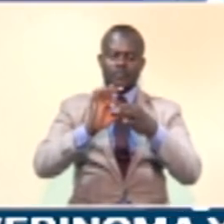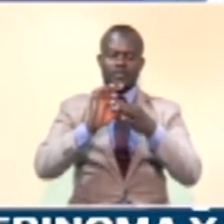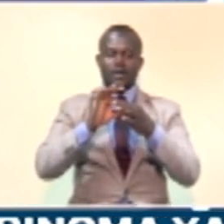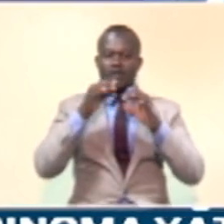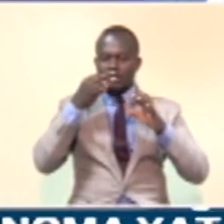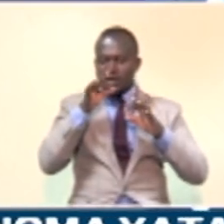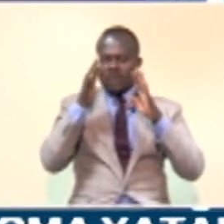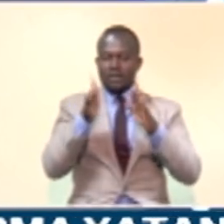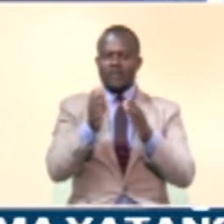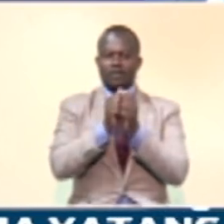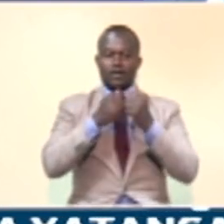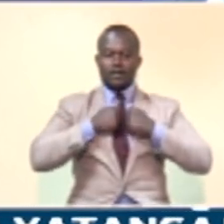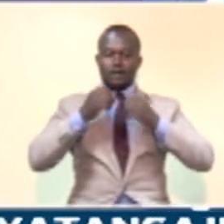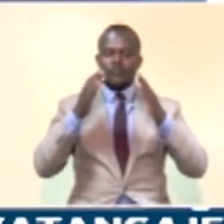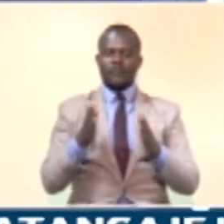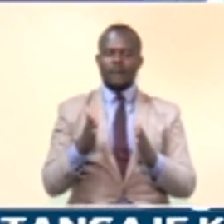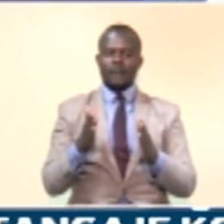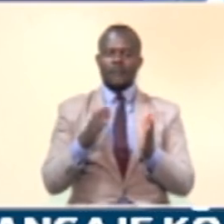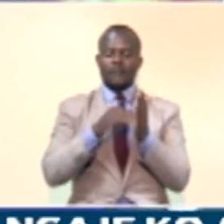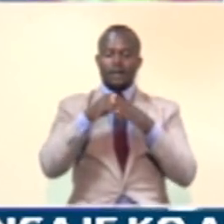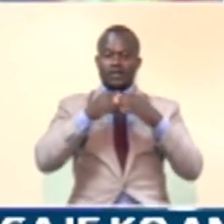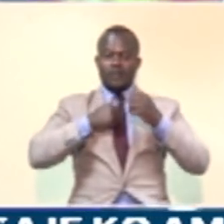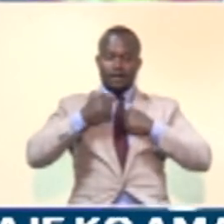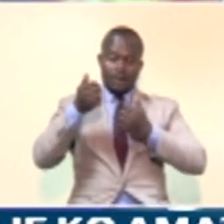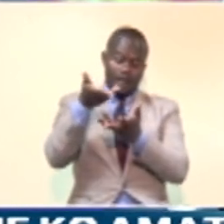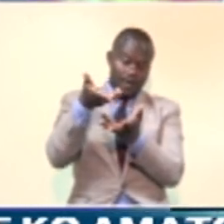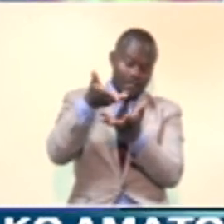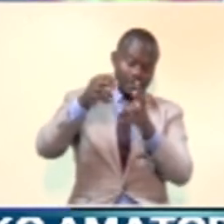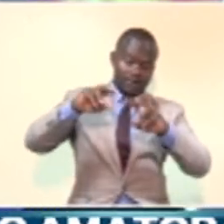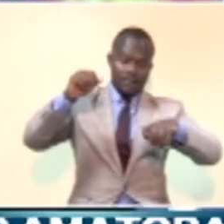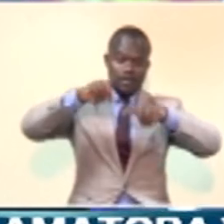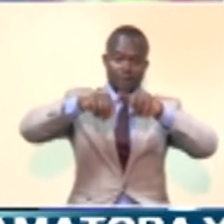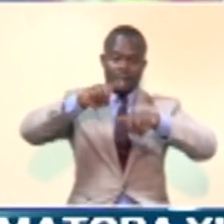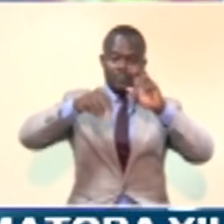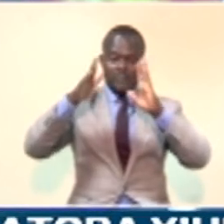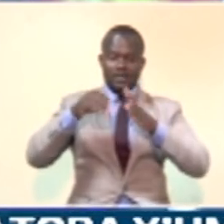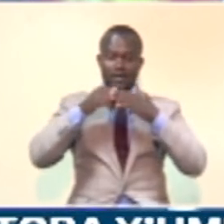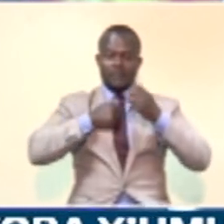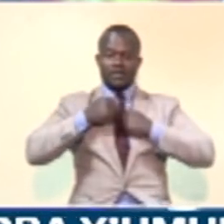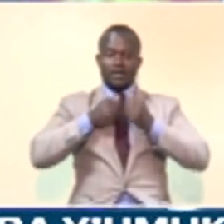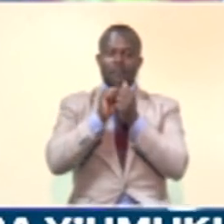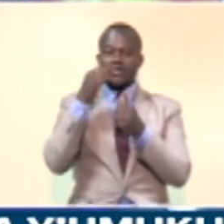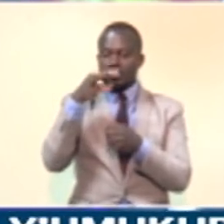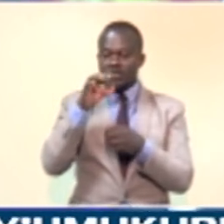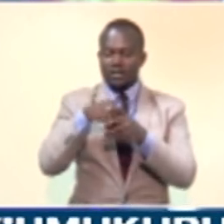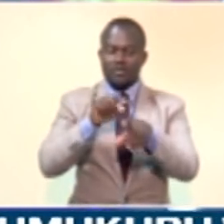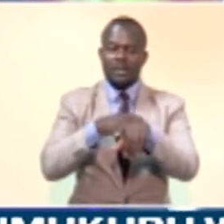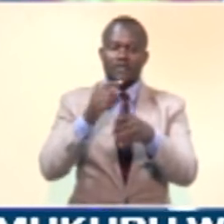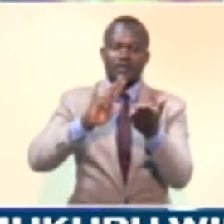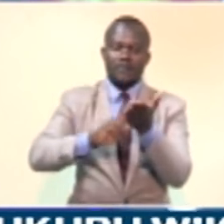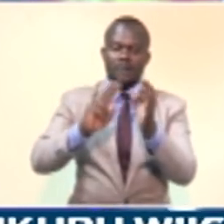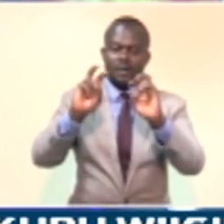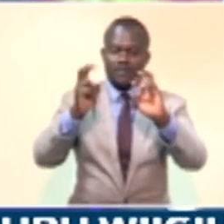Faransa ndetse n'u Rwanda. Abasesengura ibya politike y'u Rwanda n'u Bufaransa muri iki gihe bemeza